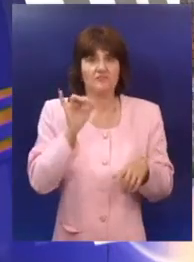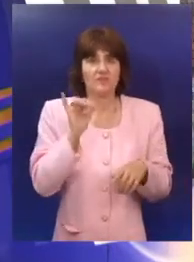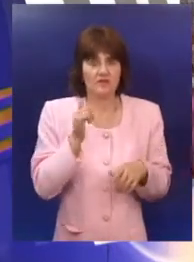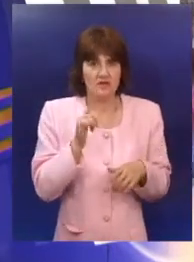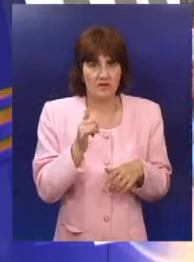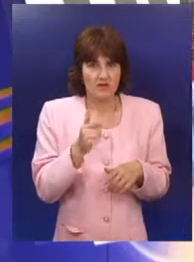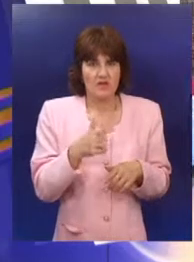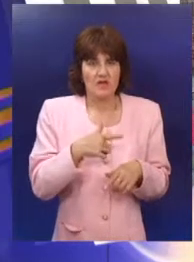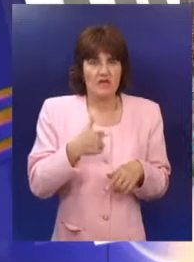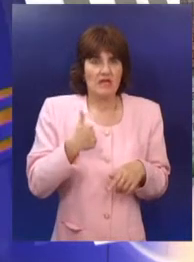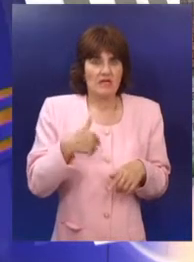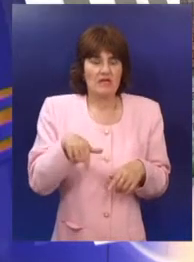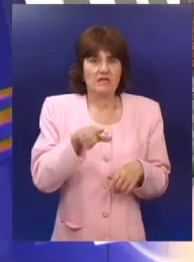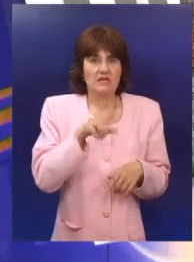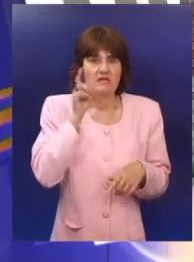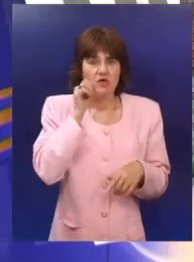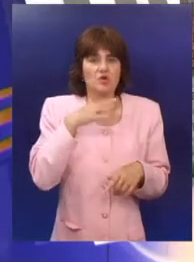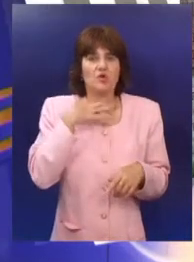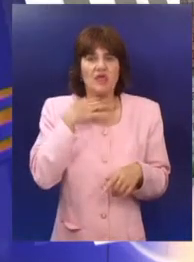i letargiji nisu